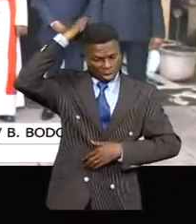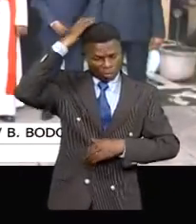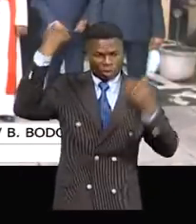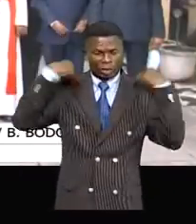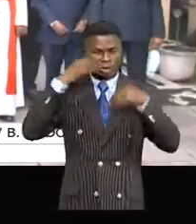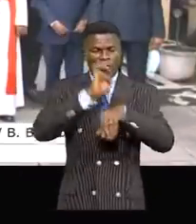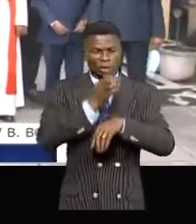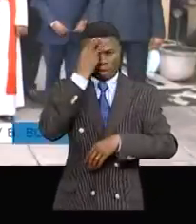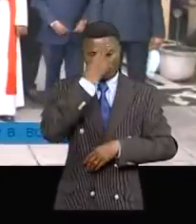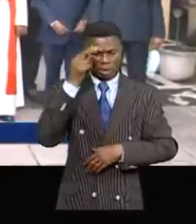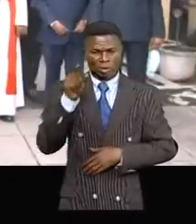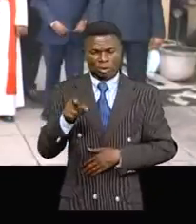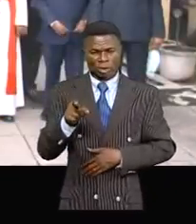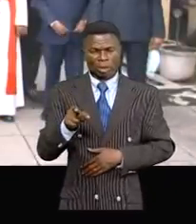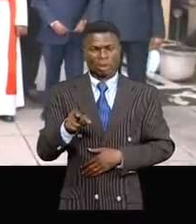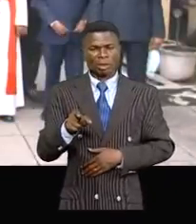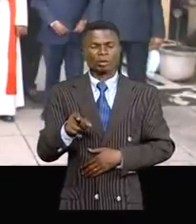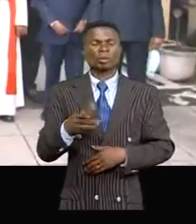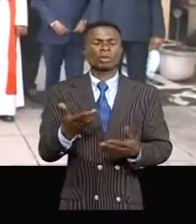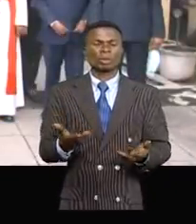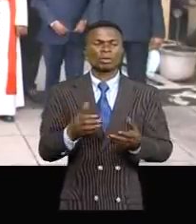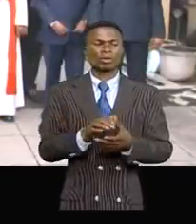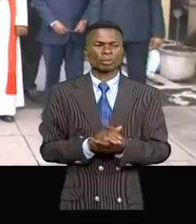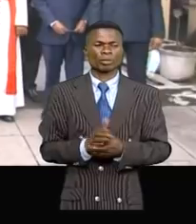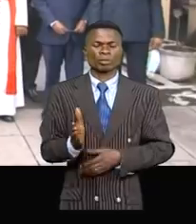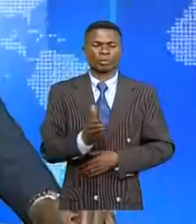et cardinal de l'Église catholique, Fridolin Mbongo.